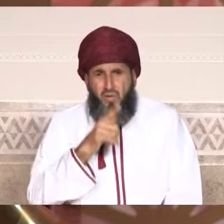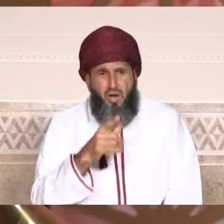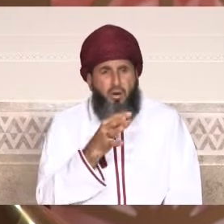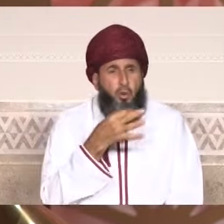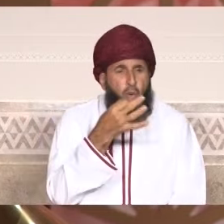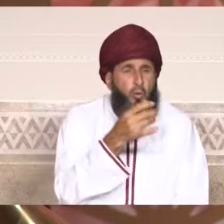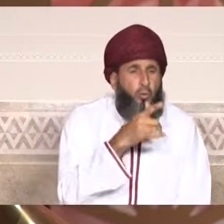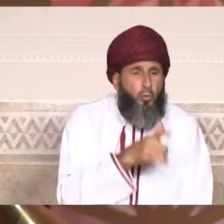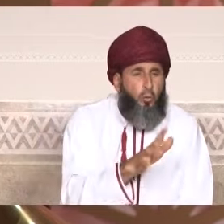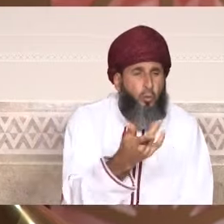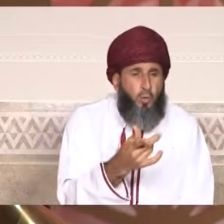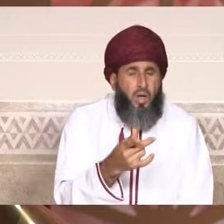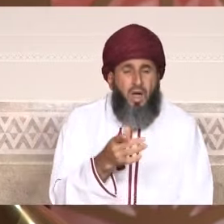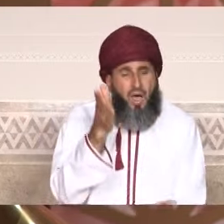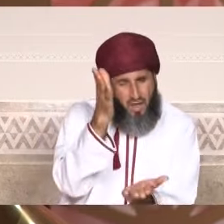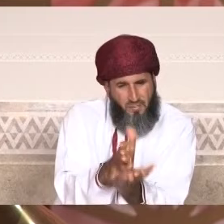معروفا.